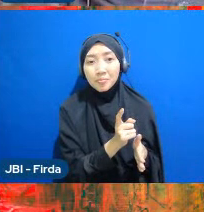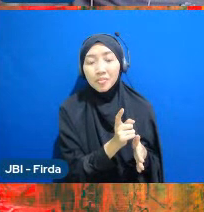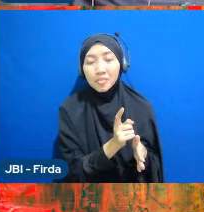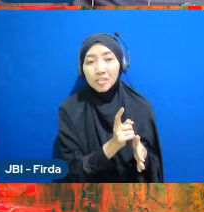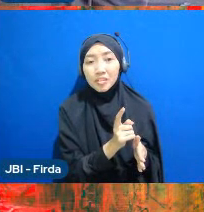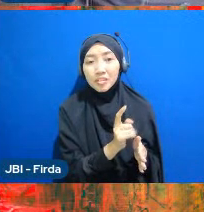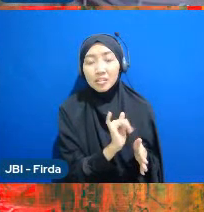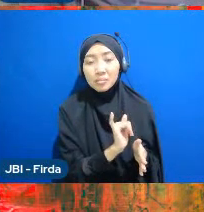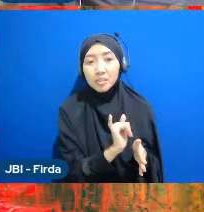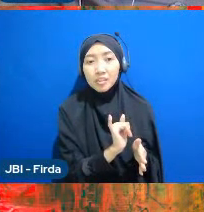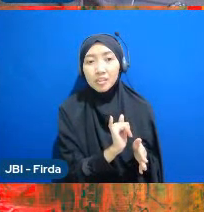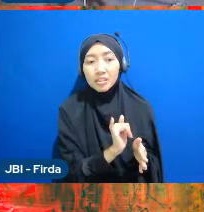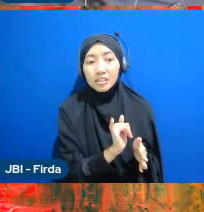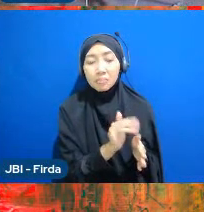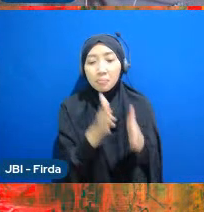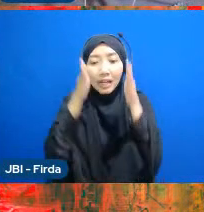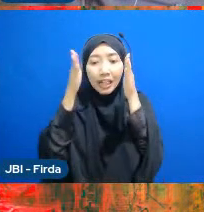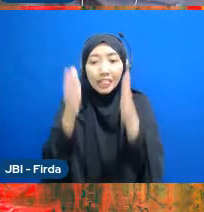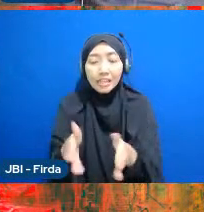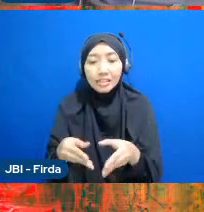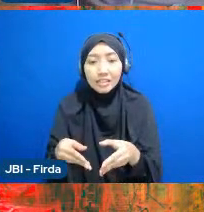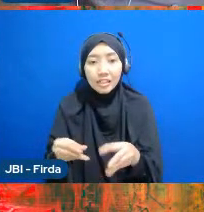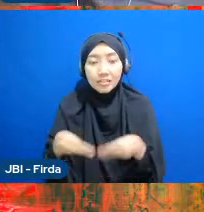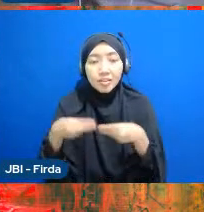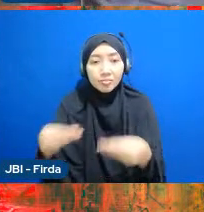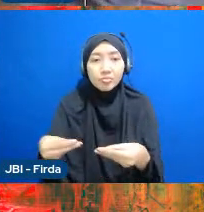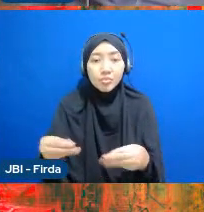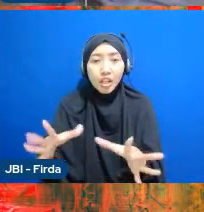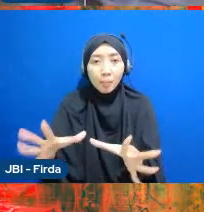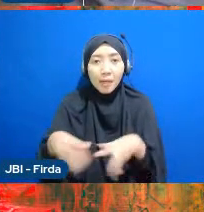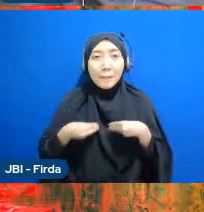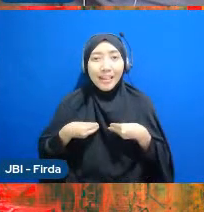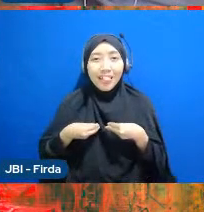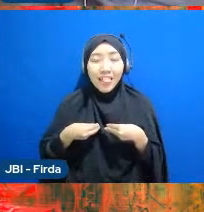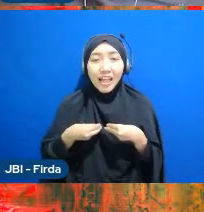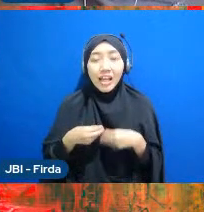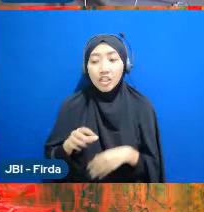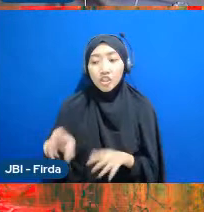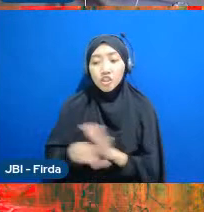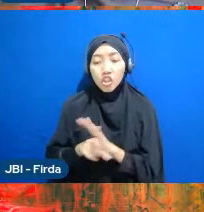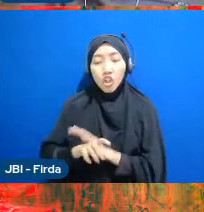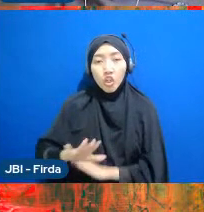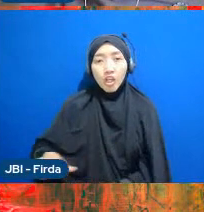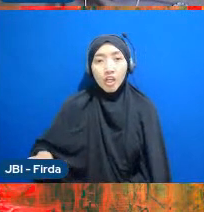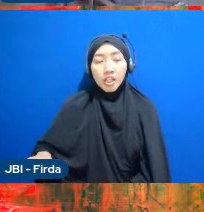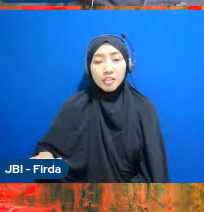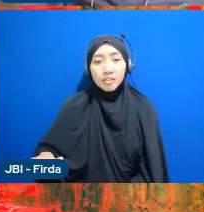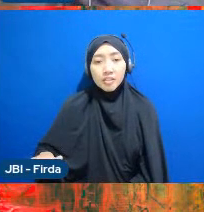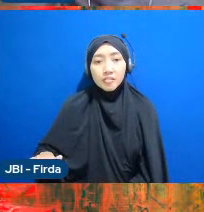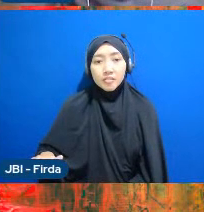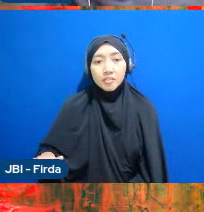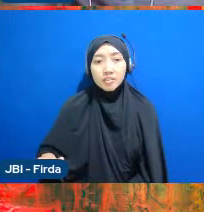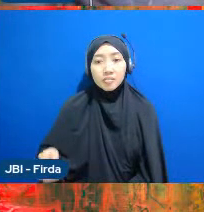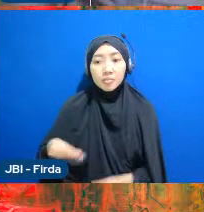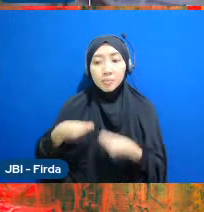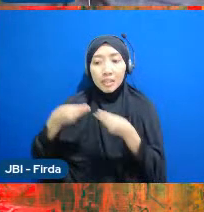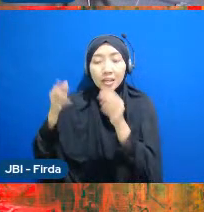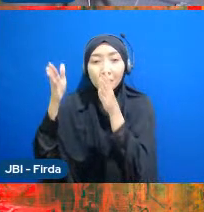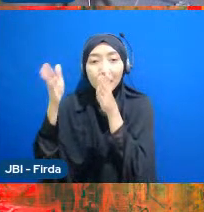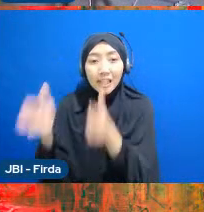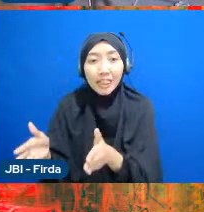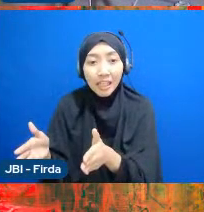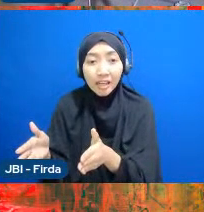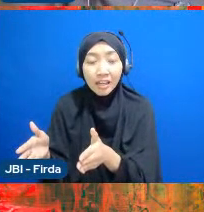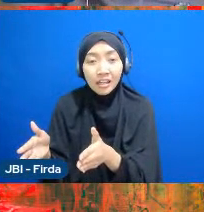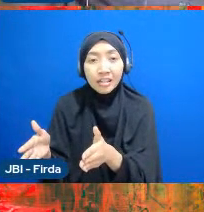memberikan perhatian atau menganggap berharga seseorang. Jadi ketika seorang anak memberikan suatu perhatian,